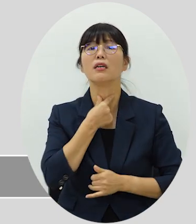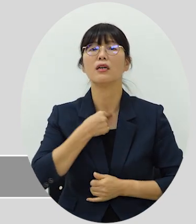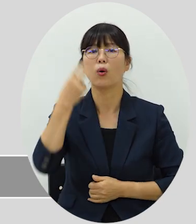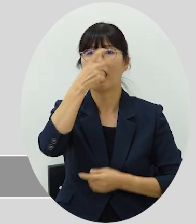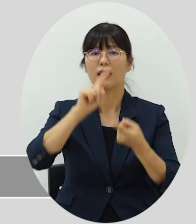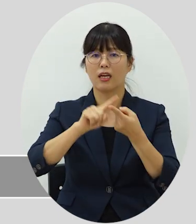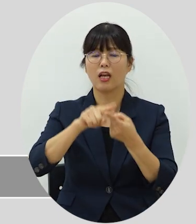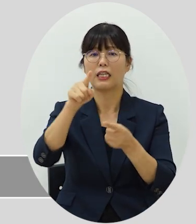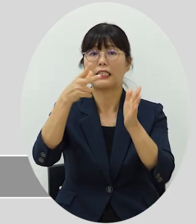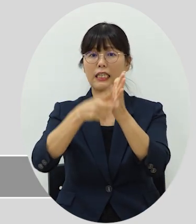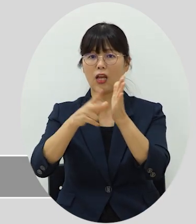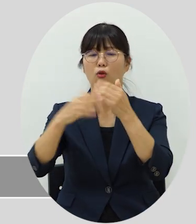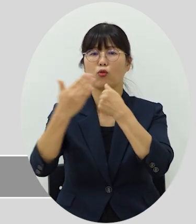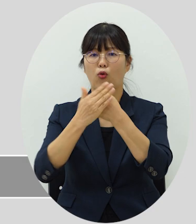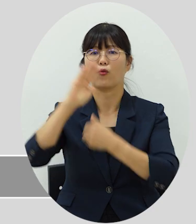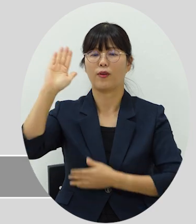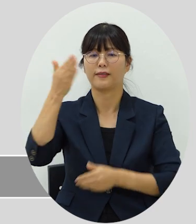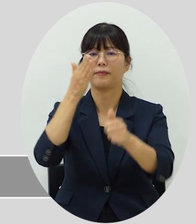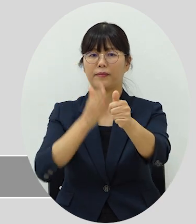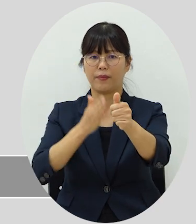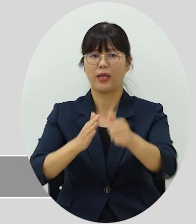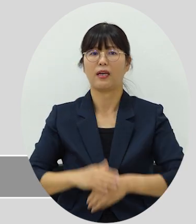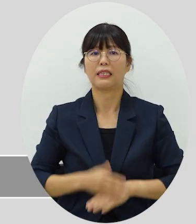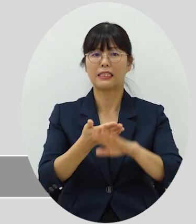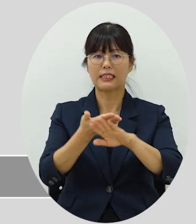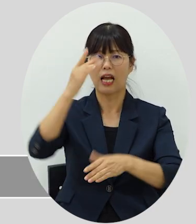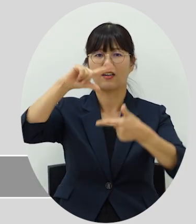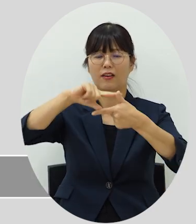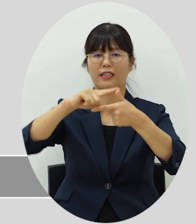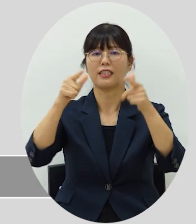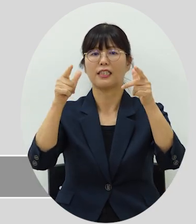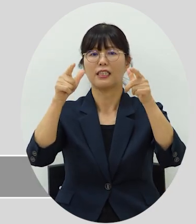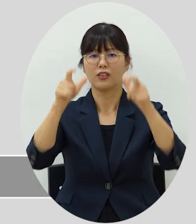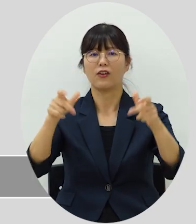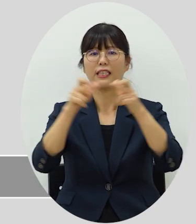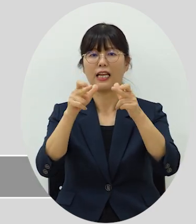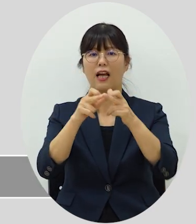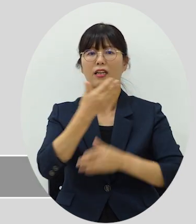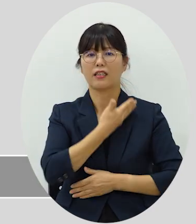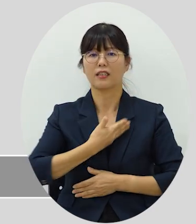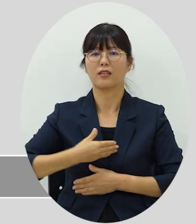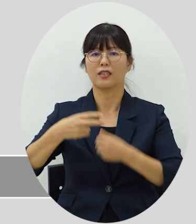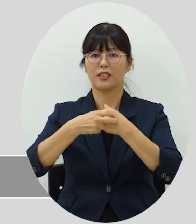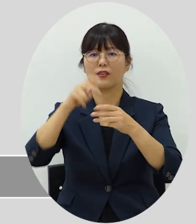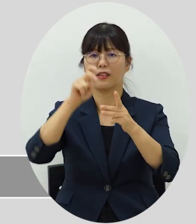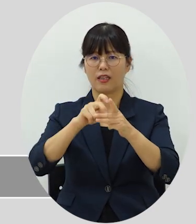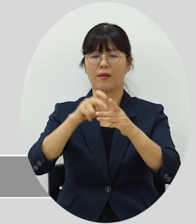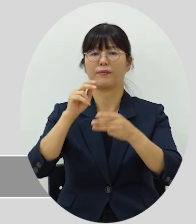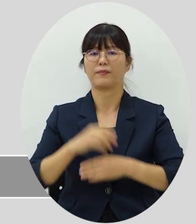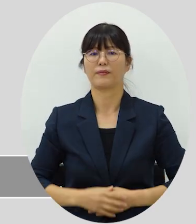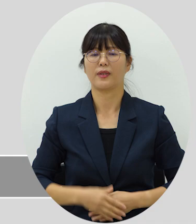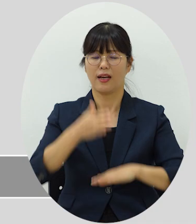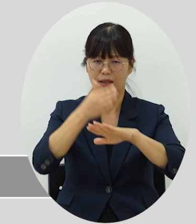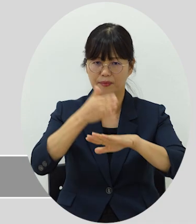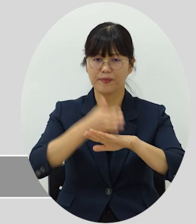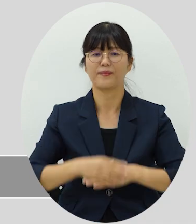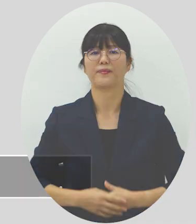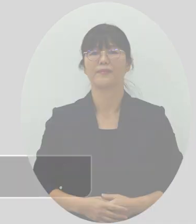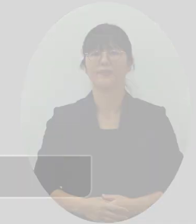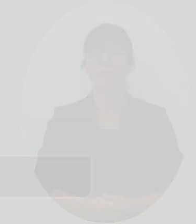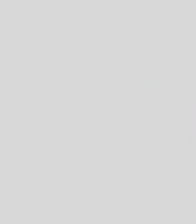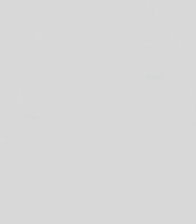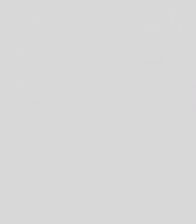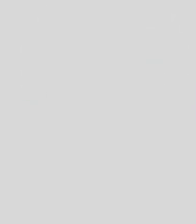관리에 이 자료가 도움이 되길 바랍니다. 이상 경상남도 지역장애인 보건의료센터였습니다. 감사합니다.